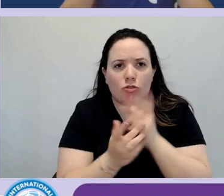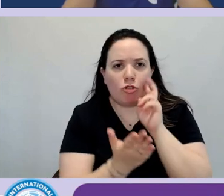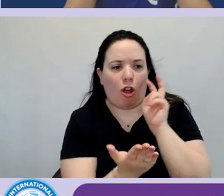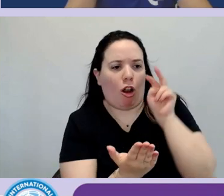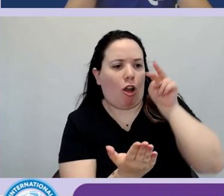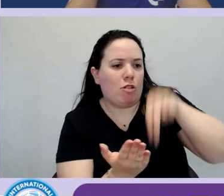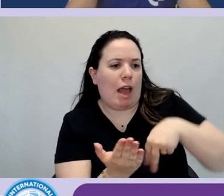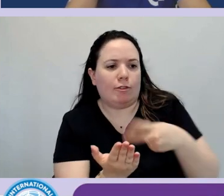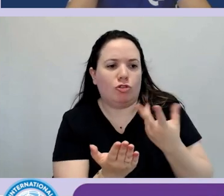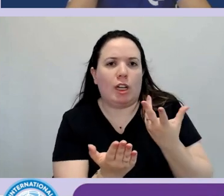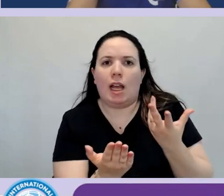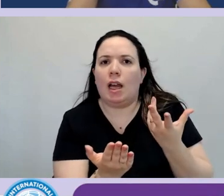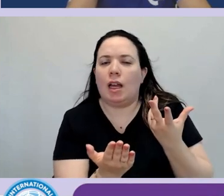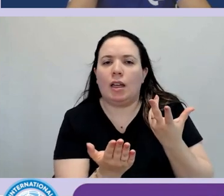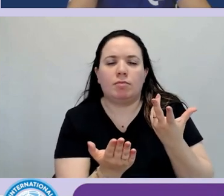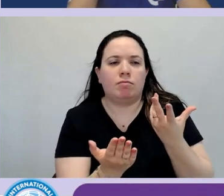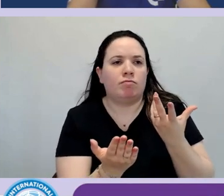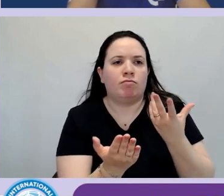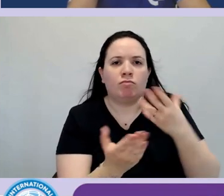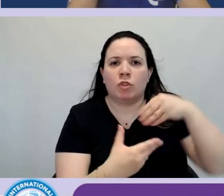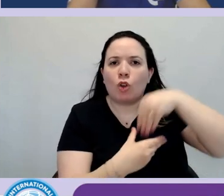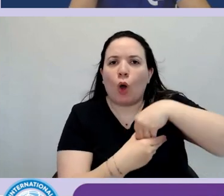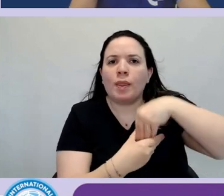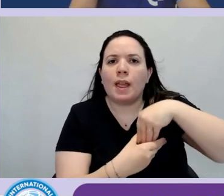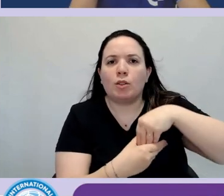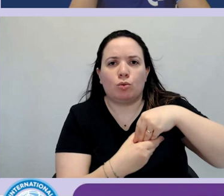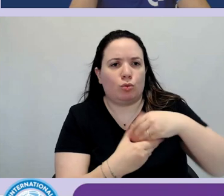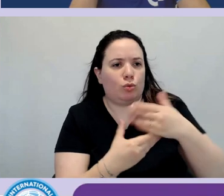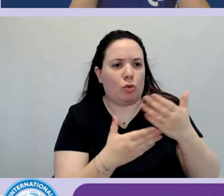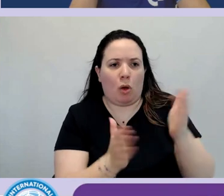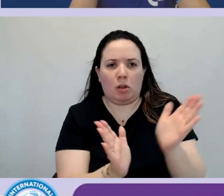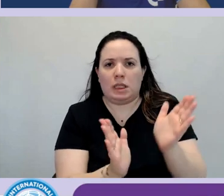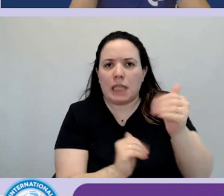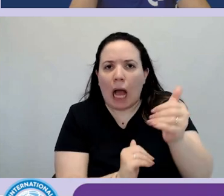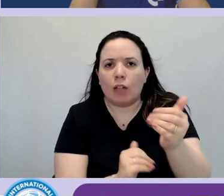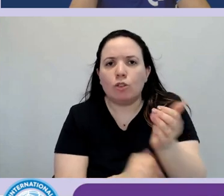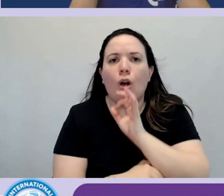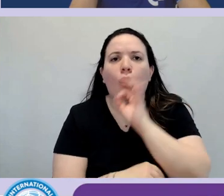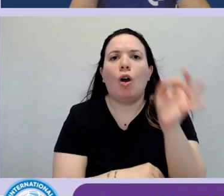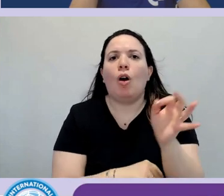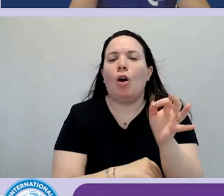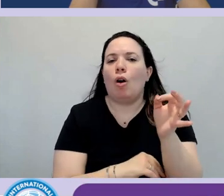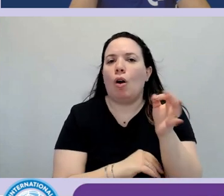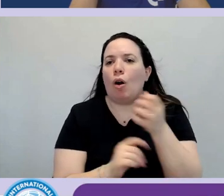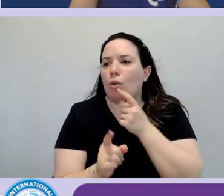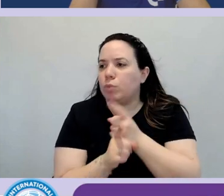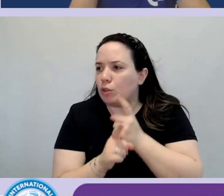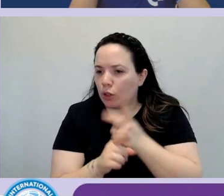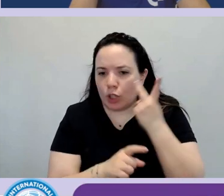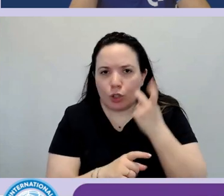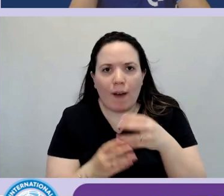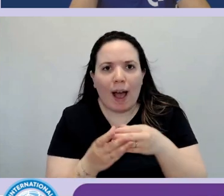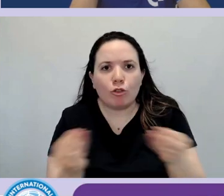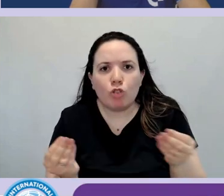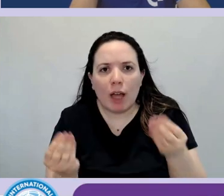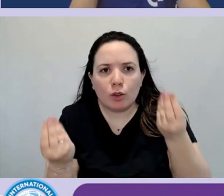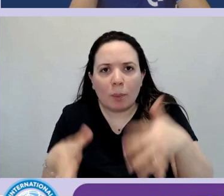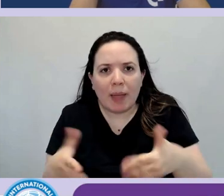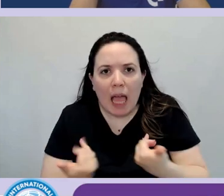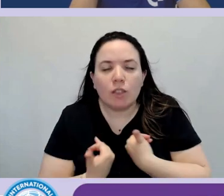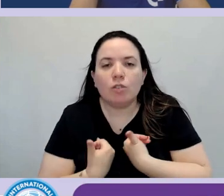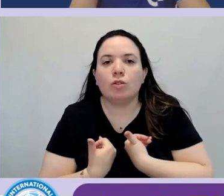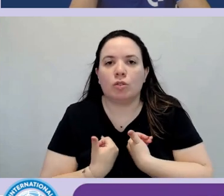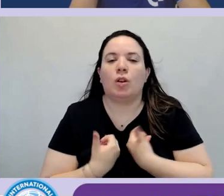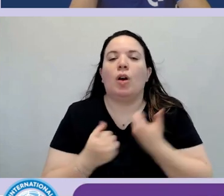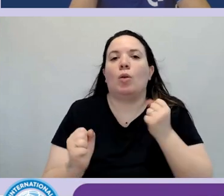di di leggere leggere il contenuto di una confezione piuttosto che magari ritrovare un oggetto piuttosto che